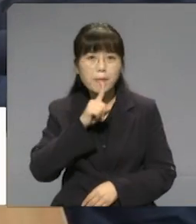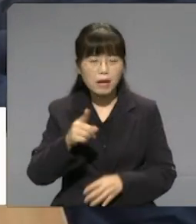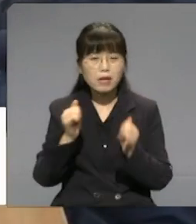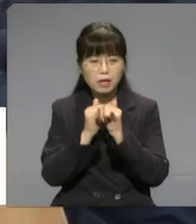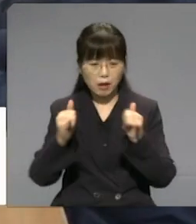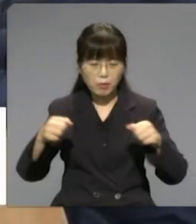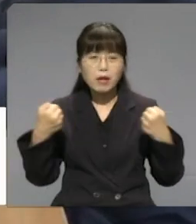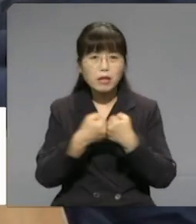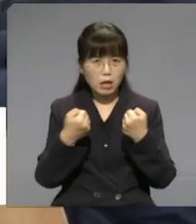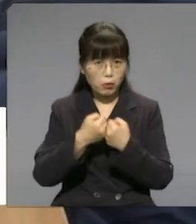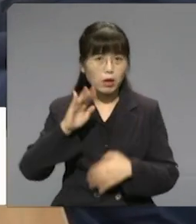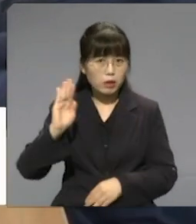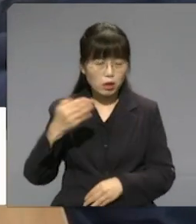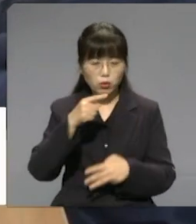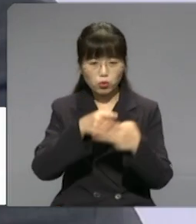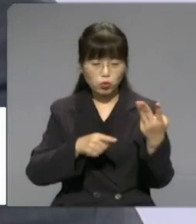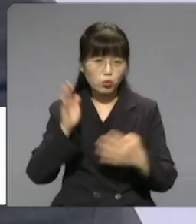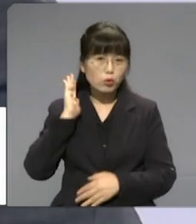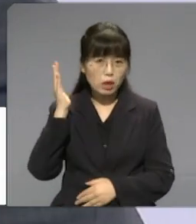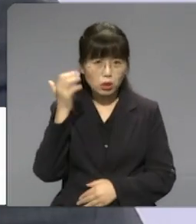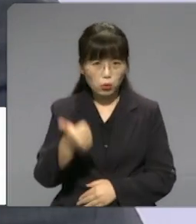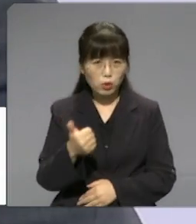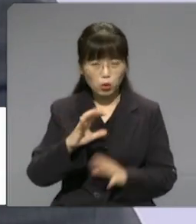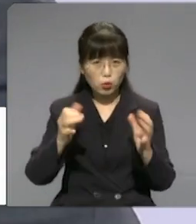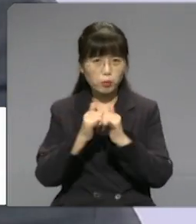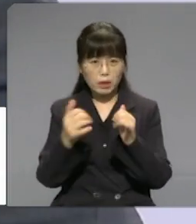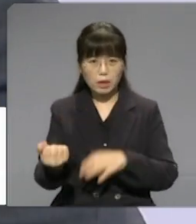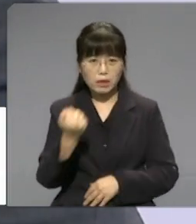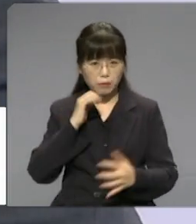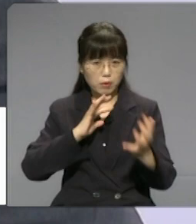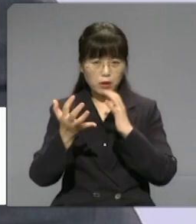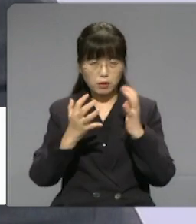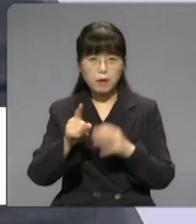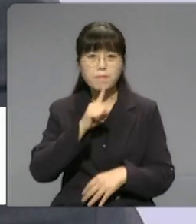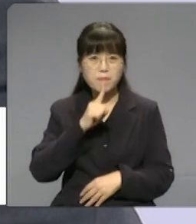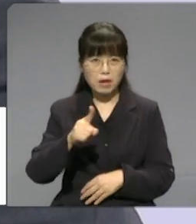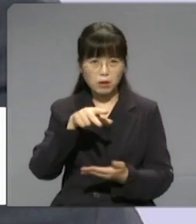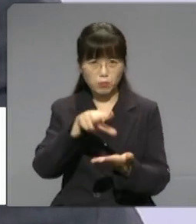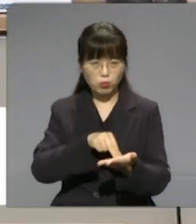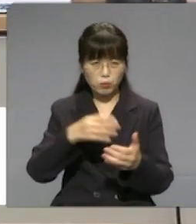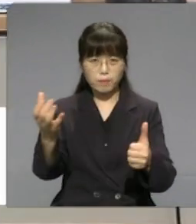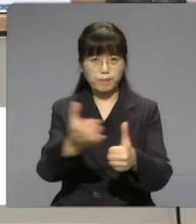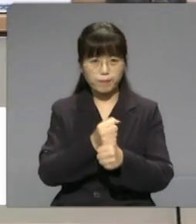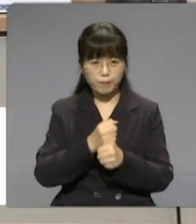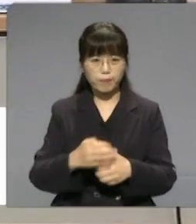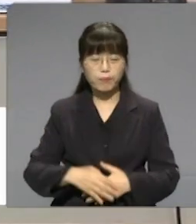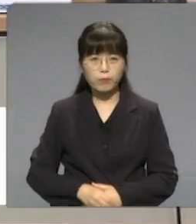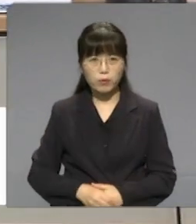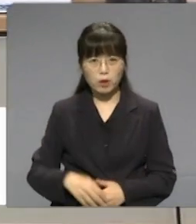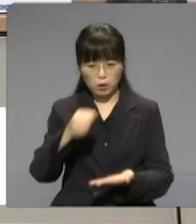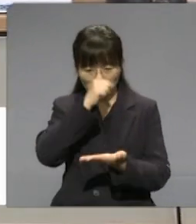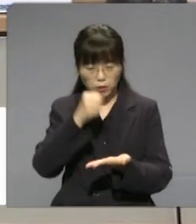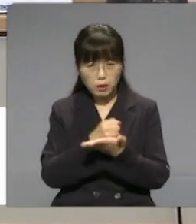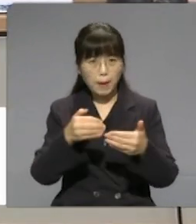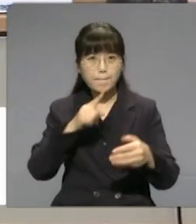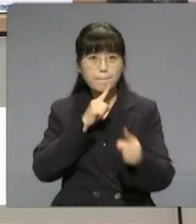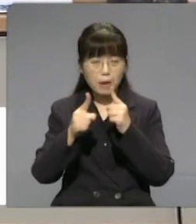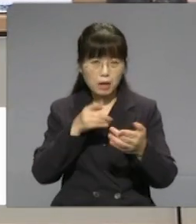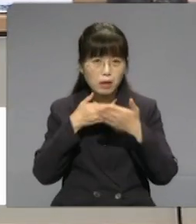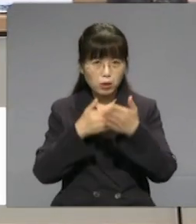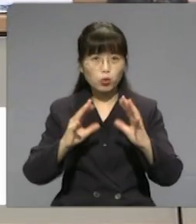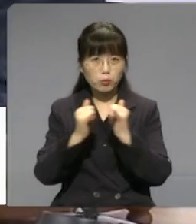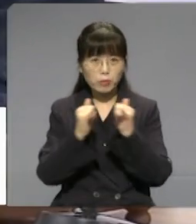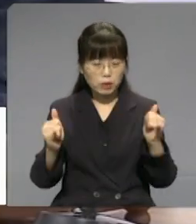사람들과 싸워야 한다는 윤석열 대통령의 국민의힘 연찬회 발언을 문제 삼았습니다. 정당한 목소리를 대는